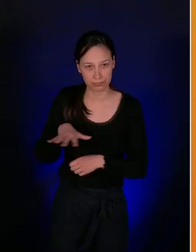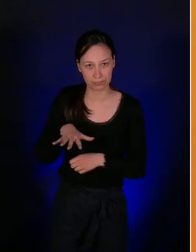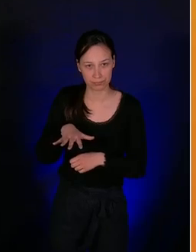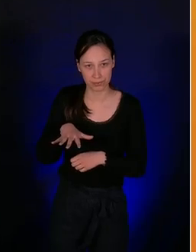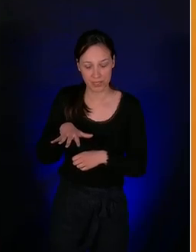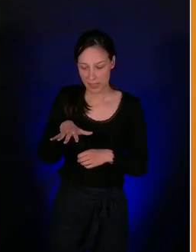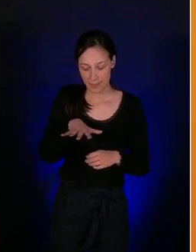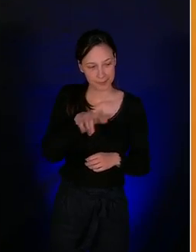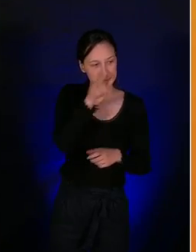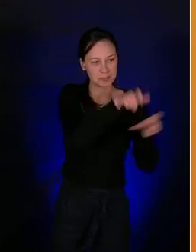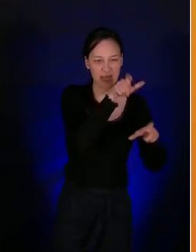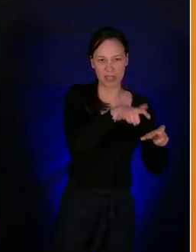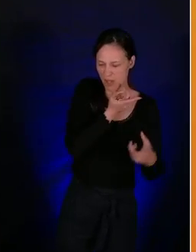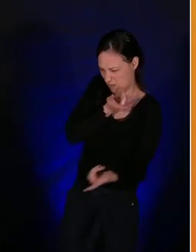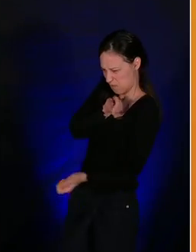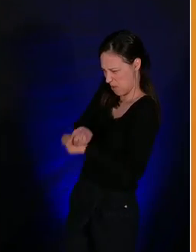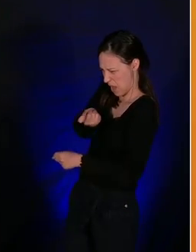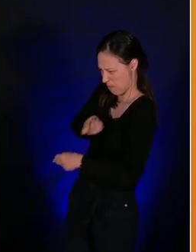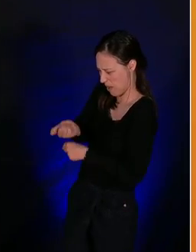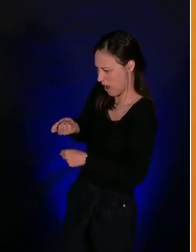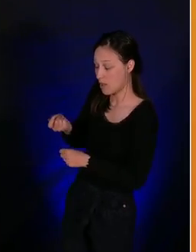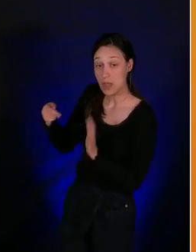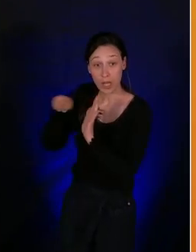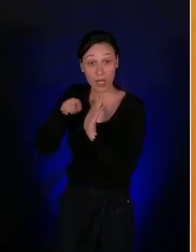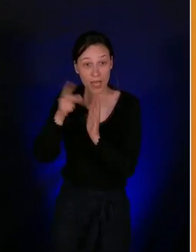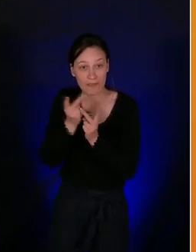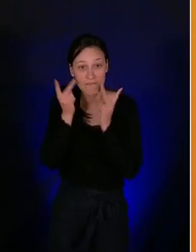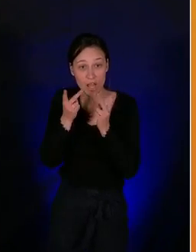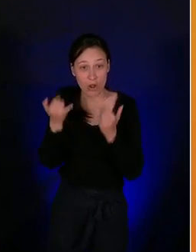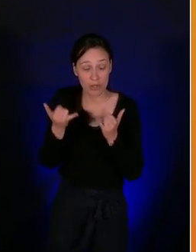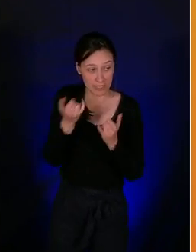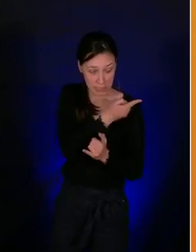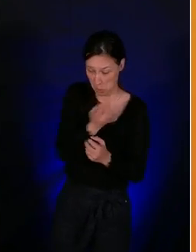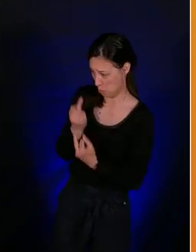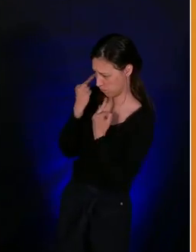pressions verbales et qui font des bras d'honneur à nos règles et valeurs de fraternité,